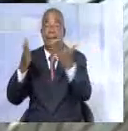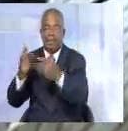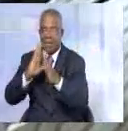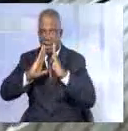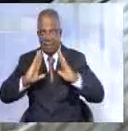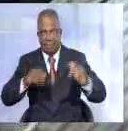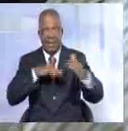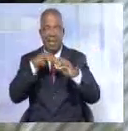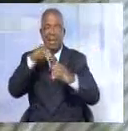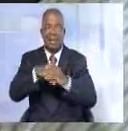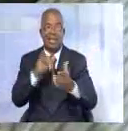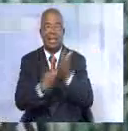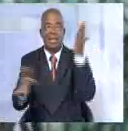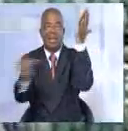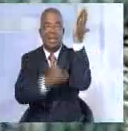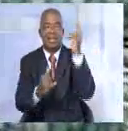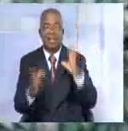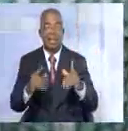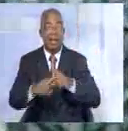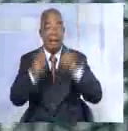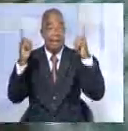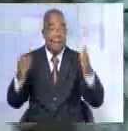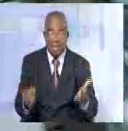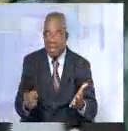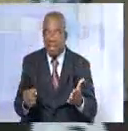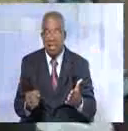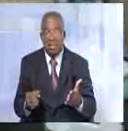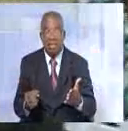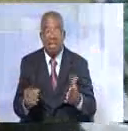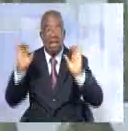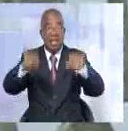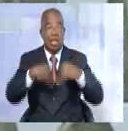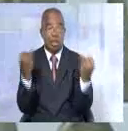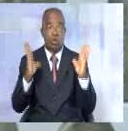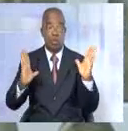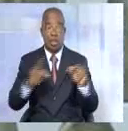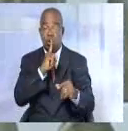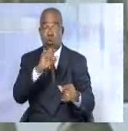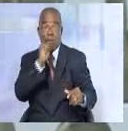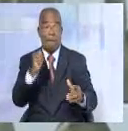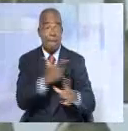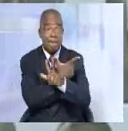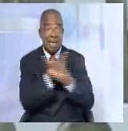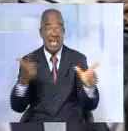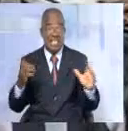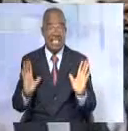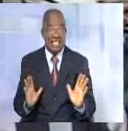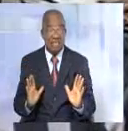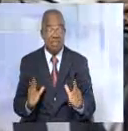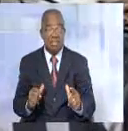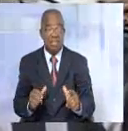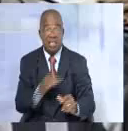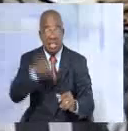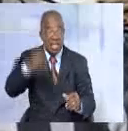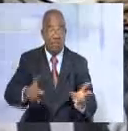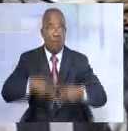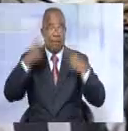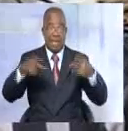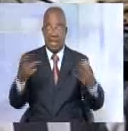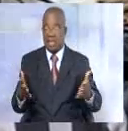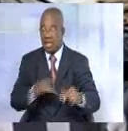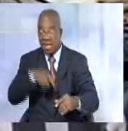Congo. De quoi révolter l'association Journalistes en danger qui a choisi de changer son fusil d'épaule. Derrière chaque